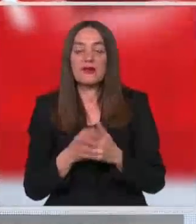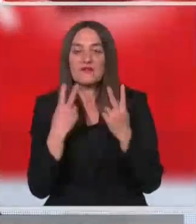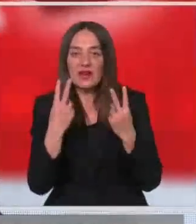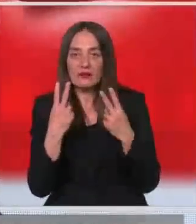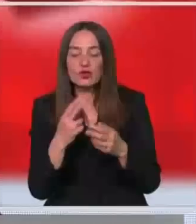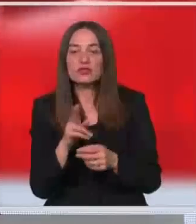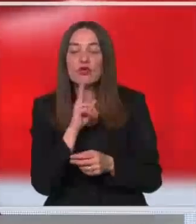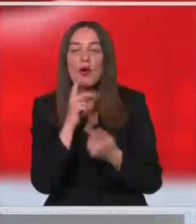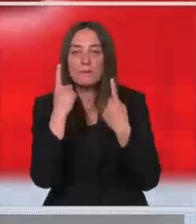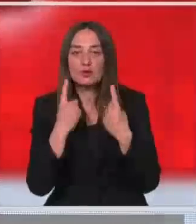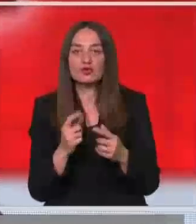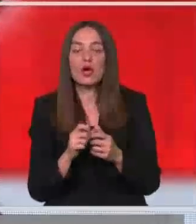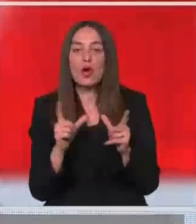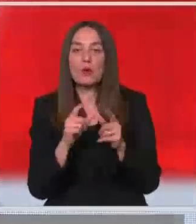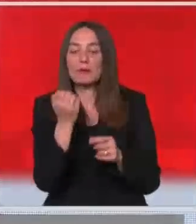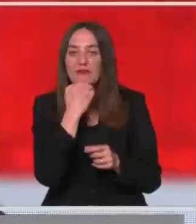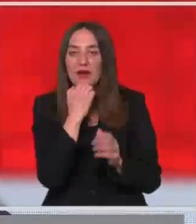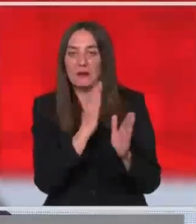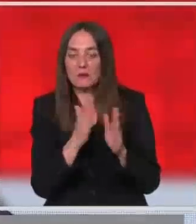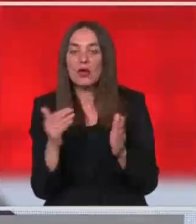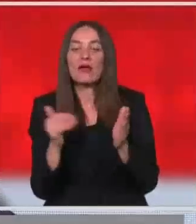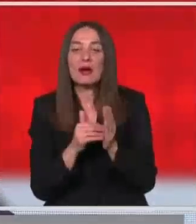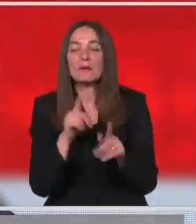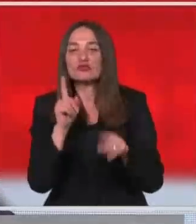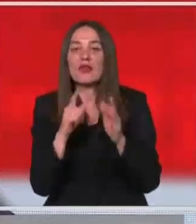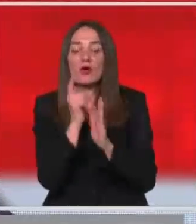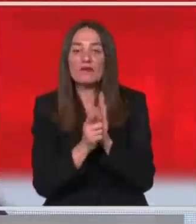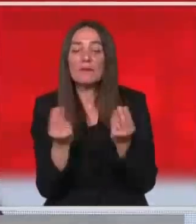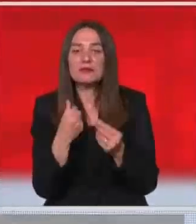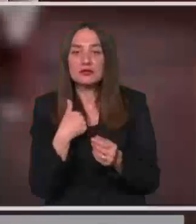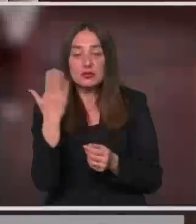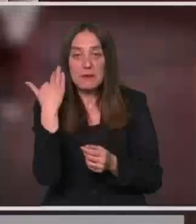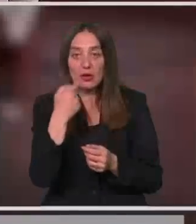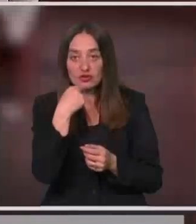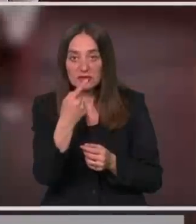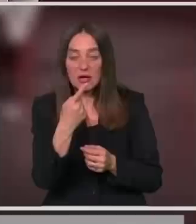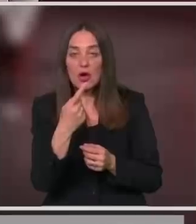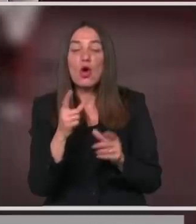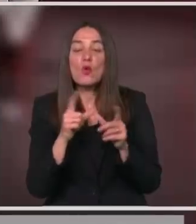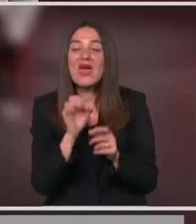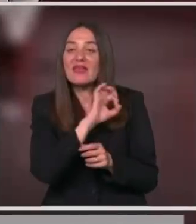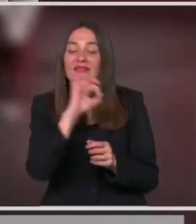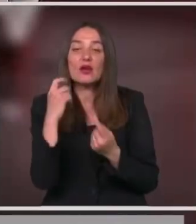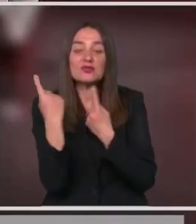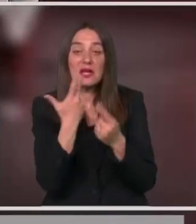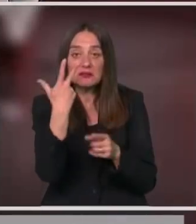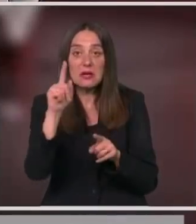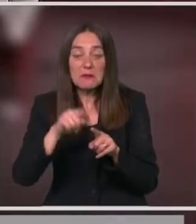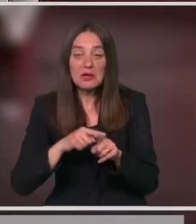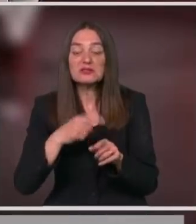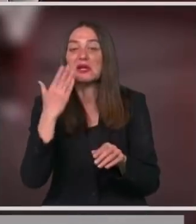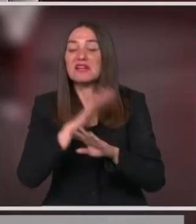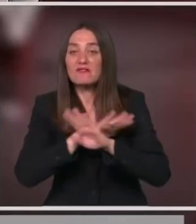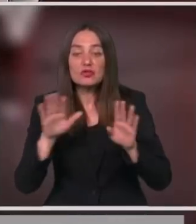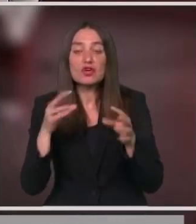vrednosti koji postoje u privrednim tokovima, trebaće neko vreme i zato sam malo čas rekao, u idealnoj situaciji za tri meseca završila